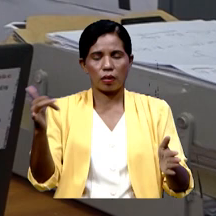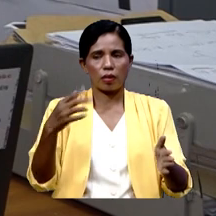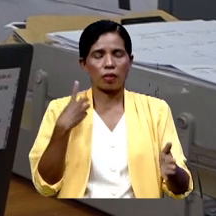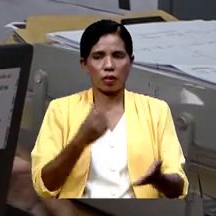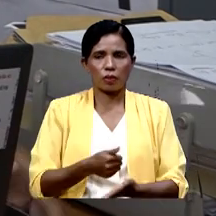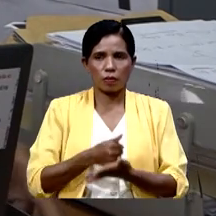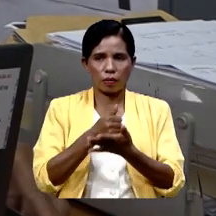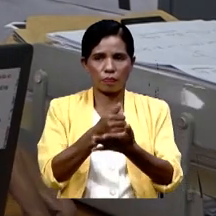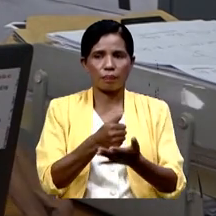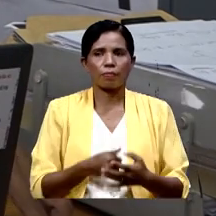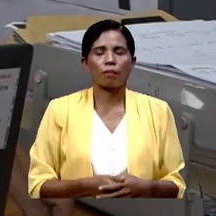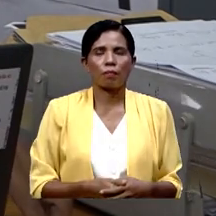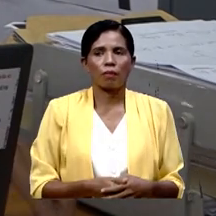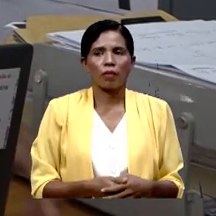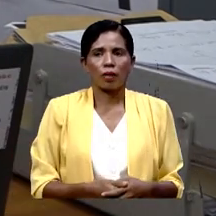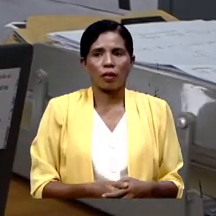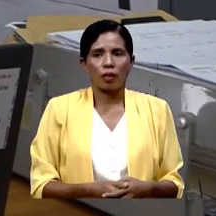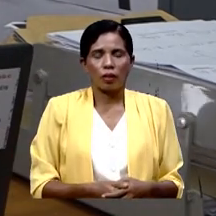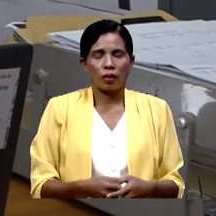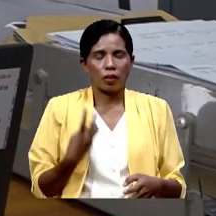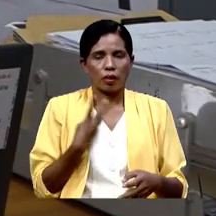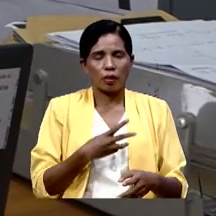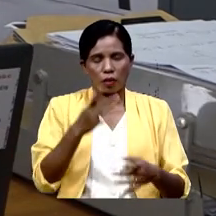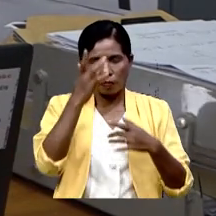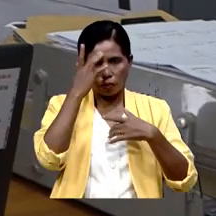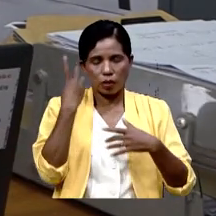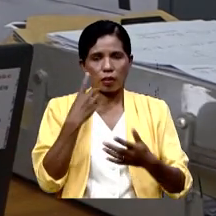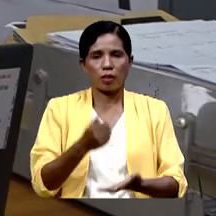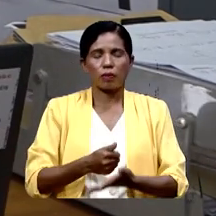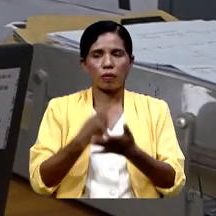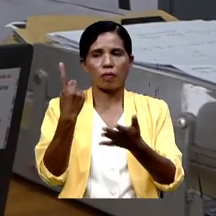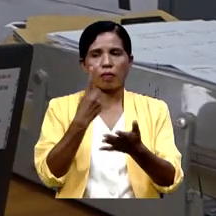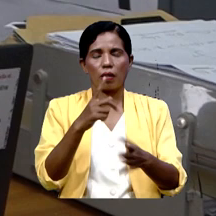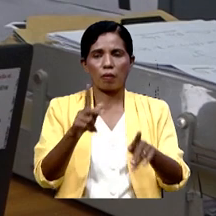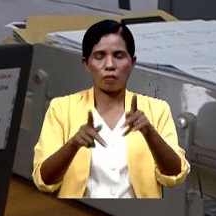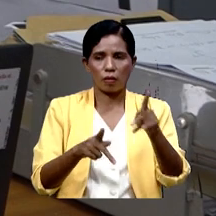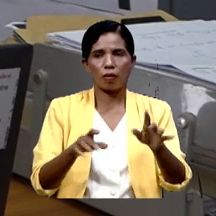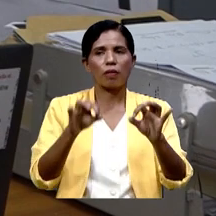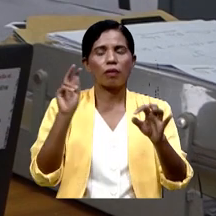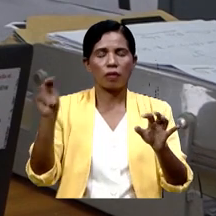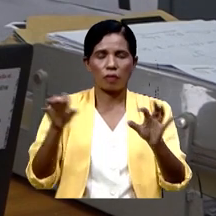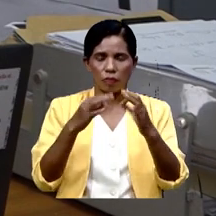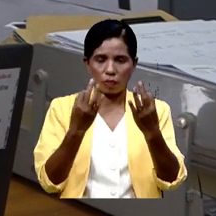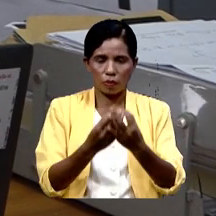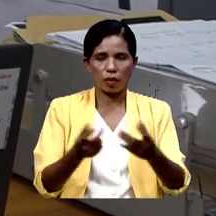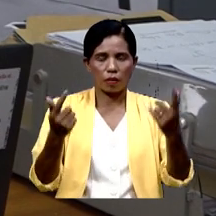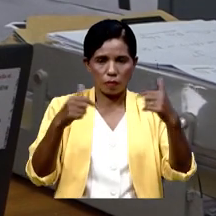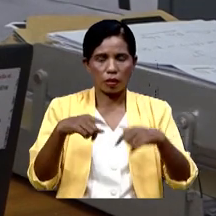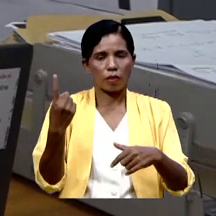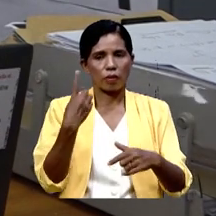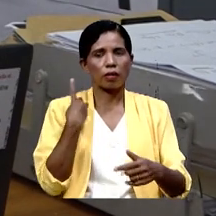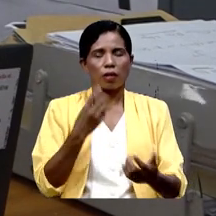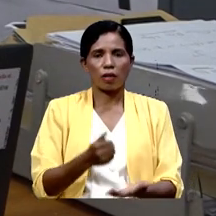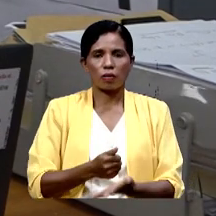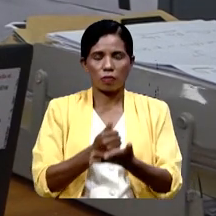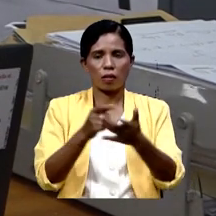dehan. Sing iha ne pasien te ita aten dehan afate ane sa normal, pasien mak ni familia mak mai na afate ane sa normal, ita aten dehan supaya